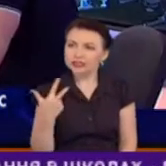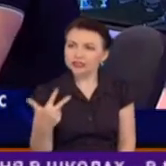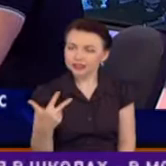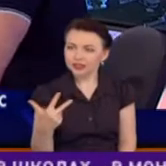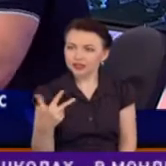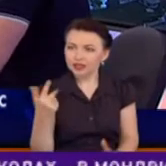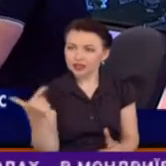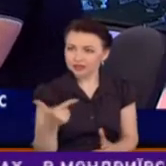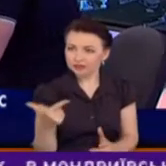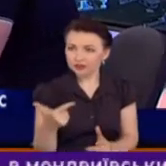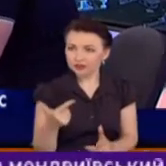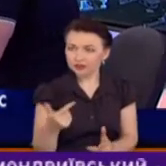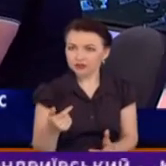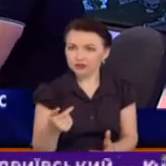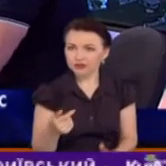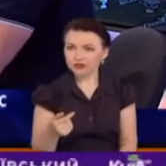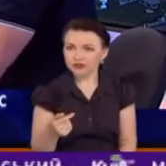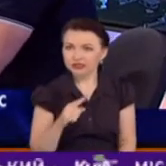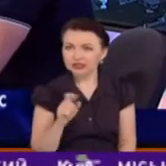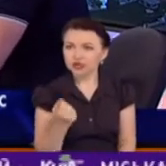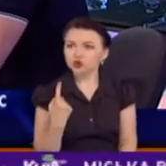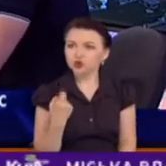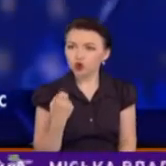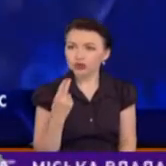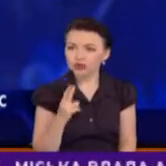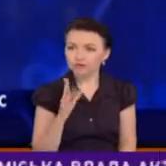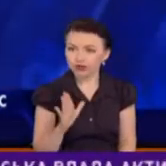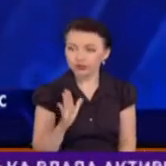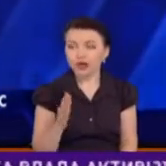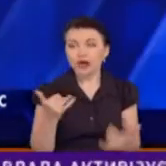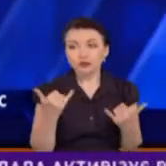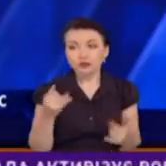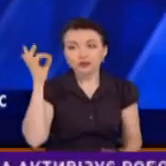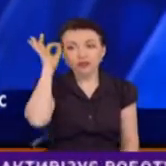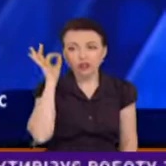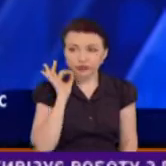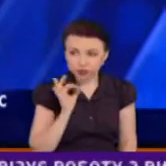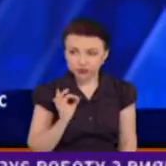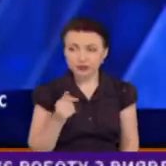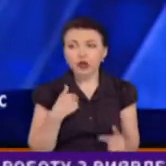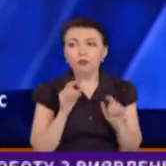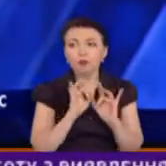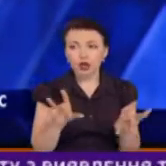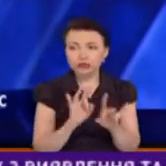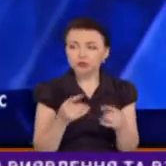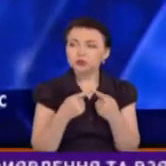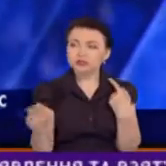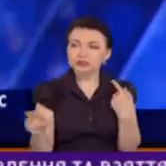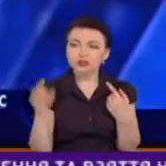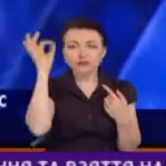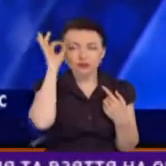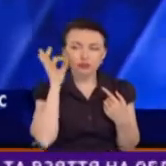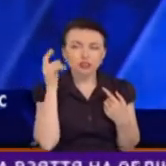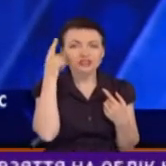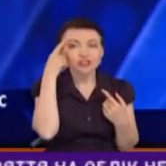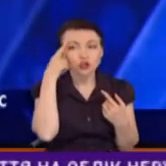кВт. Ну, я коли щось кажу, я розумію, так? Я розумію, про що. Тепер в Німеччині, пояснюю різницю, вони